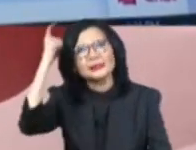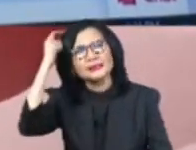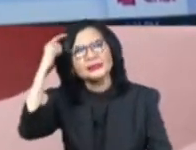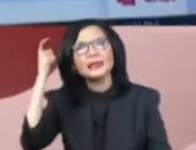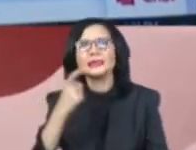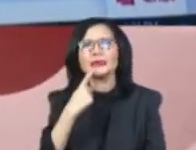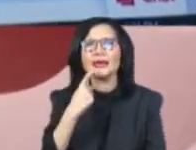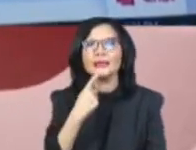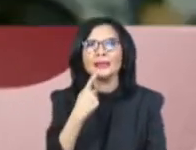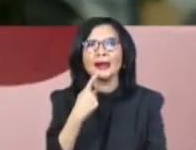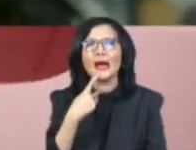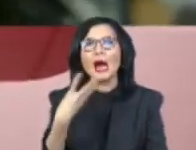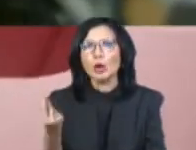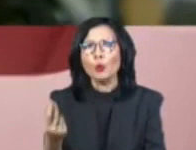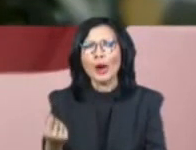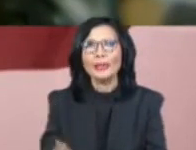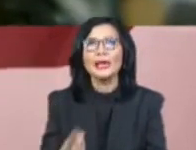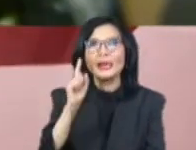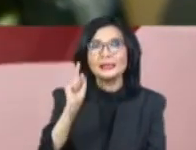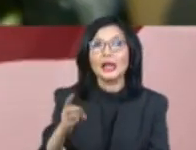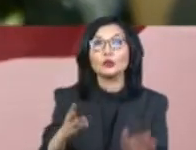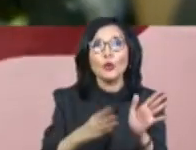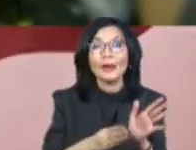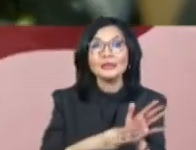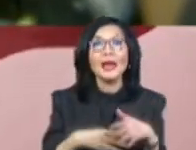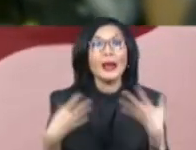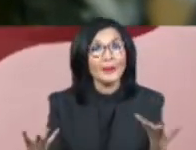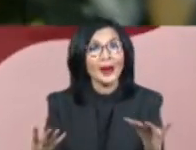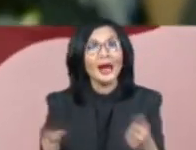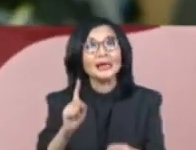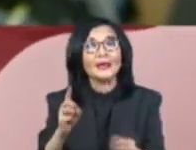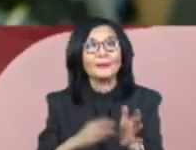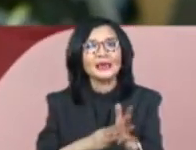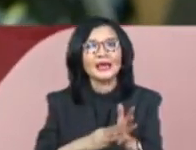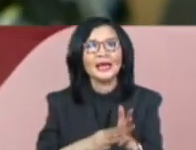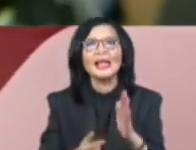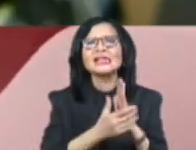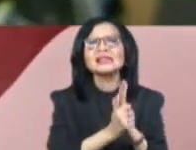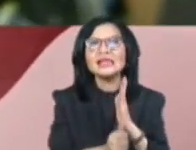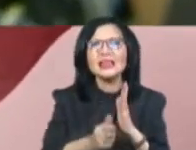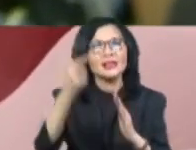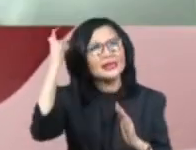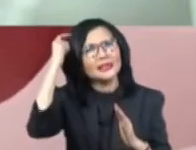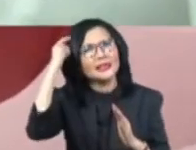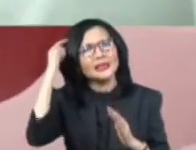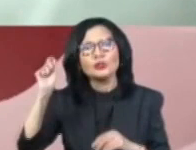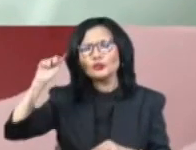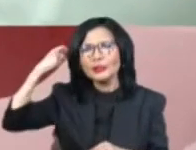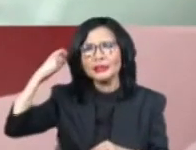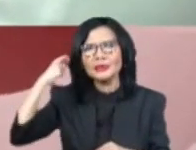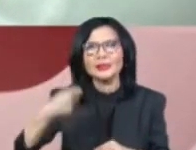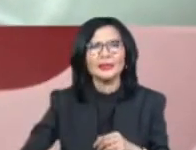finansial. Jadi kita berangkat dari satu, mungkin masalah yang udah dibahas dari awal tadi adalah skillnya gitu ya, susah untuk mengadopsi ini. Makanya